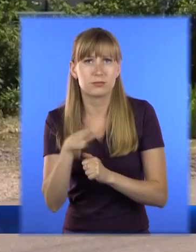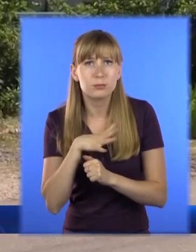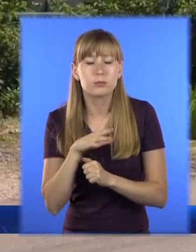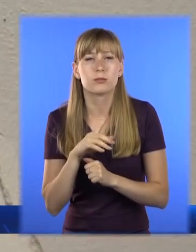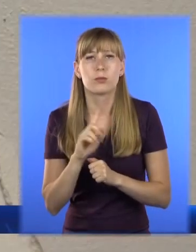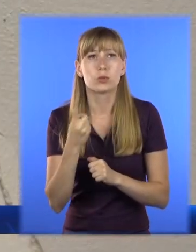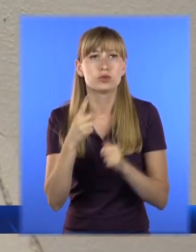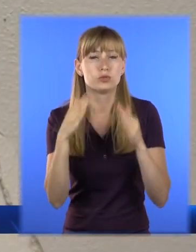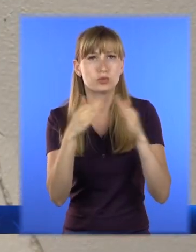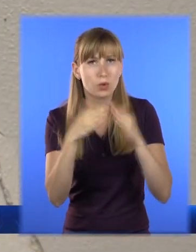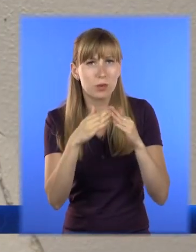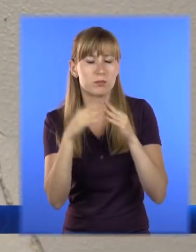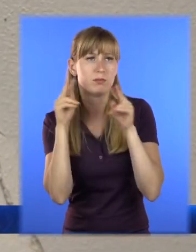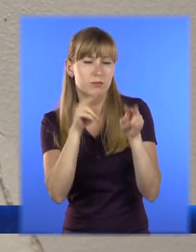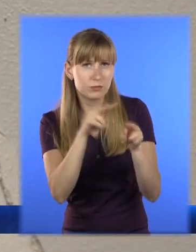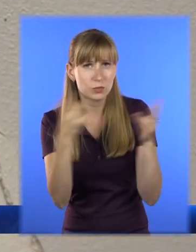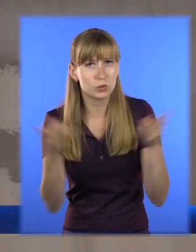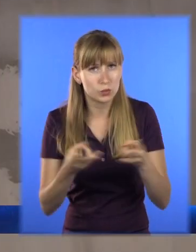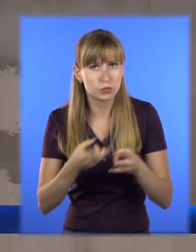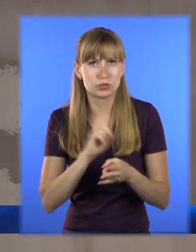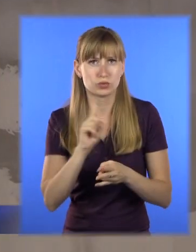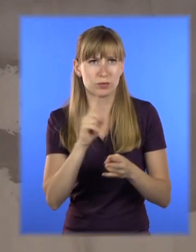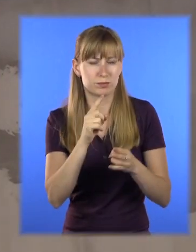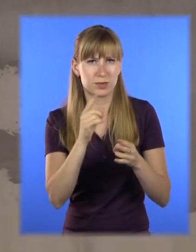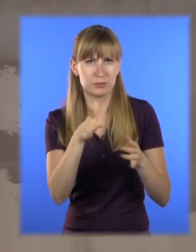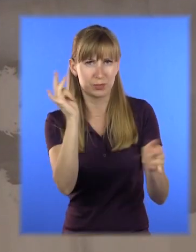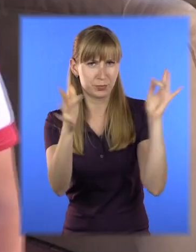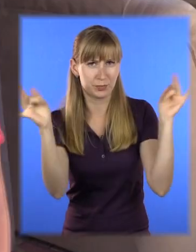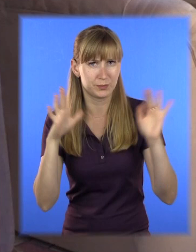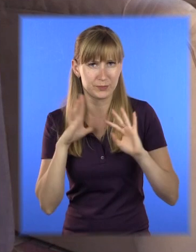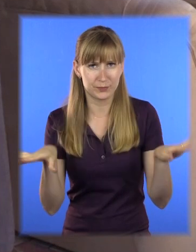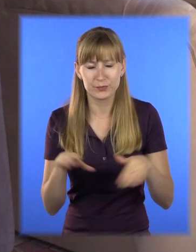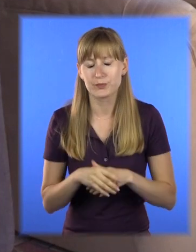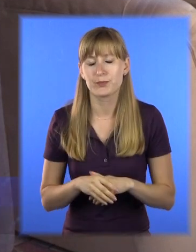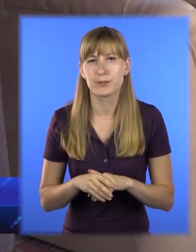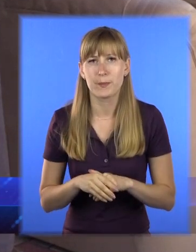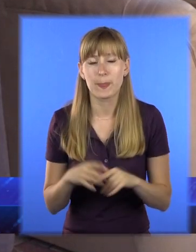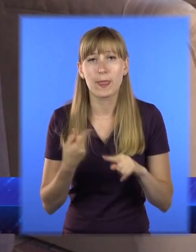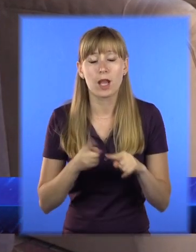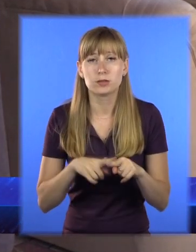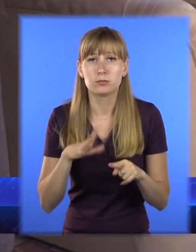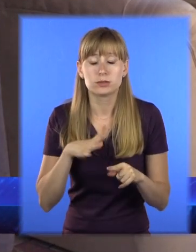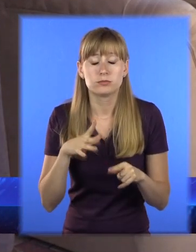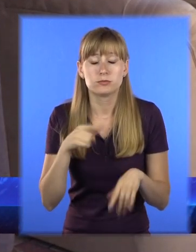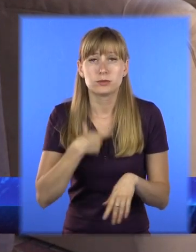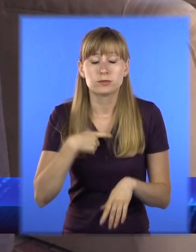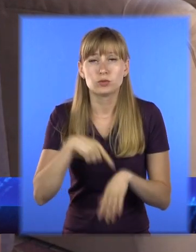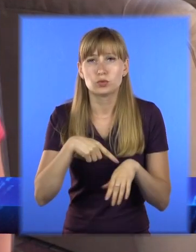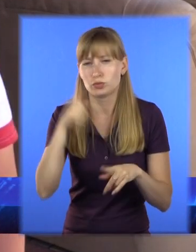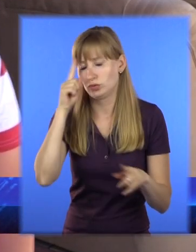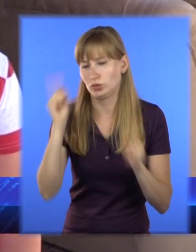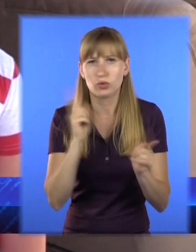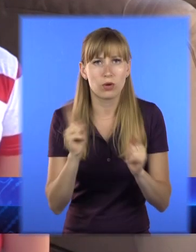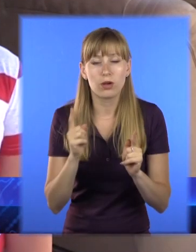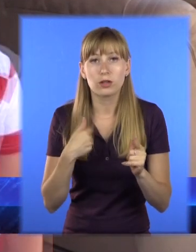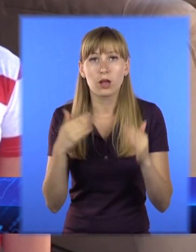нагляду розтрощений дім із зірваним дахом жінка не може. Це було шокове стан. Я зайшла